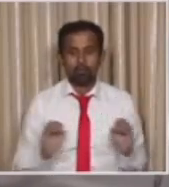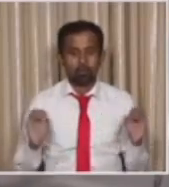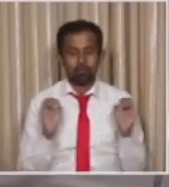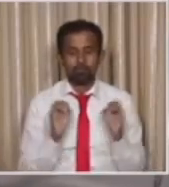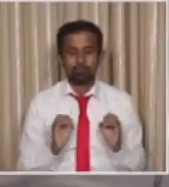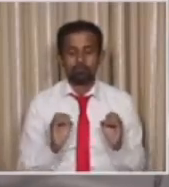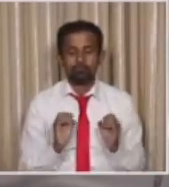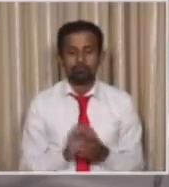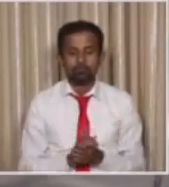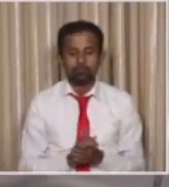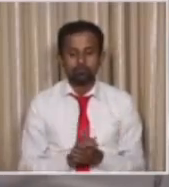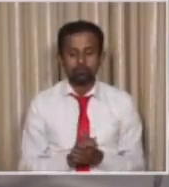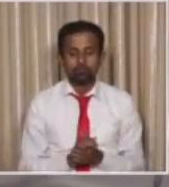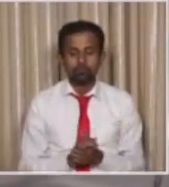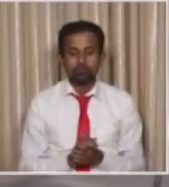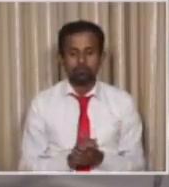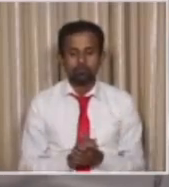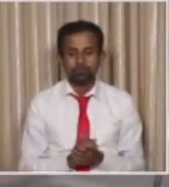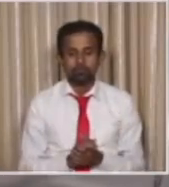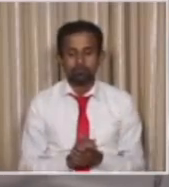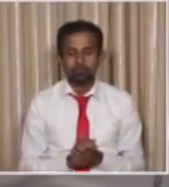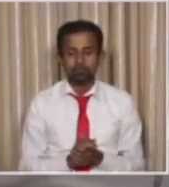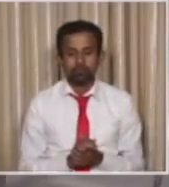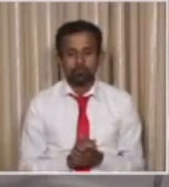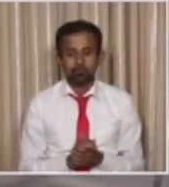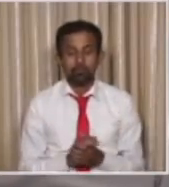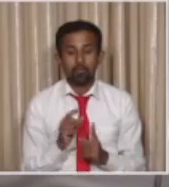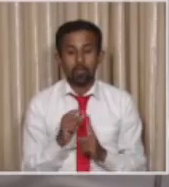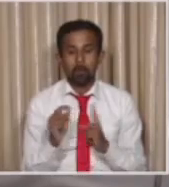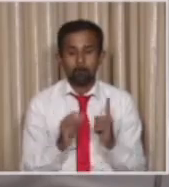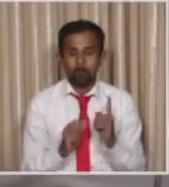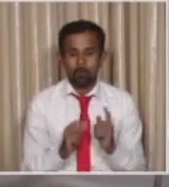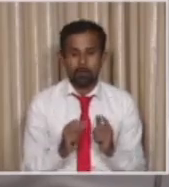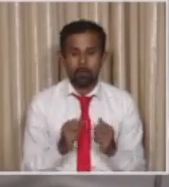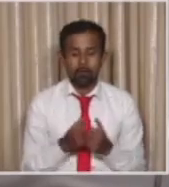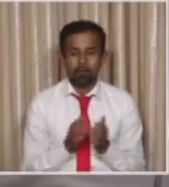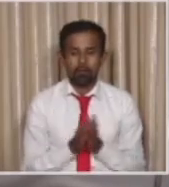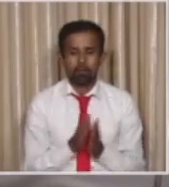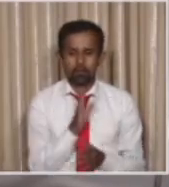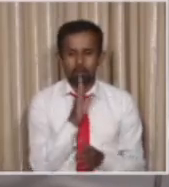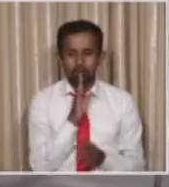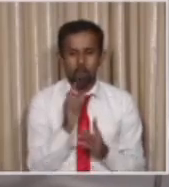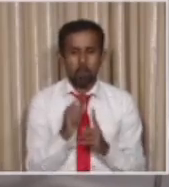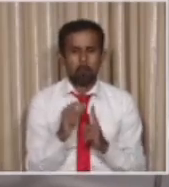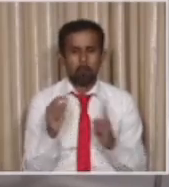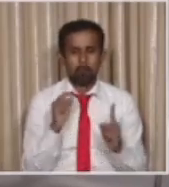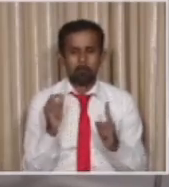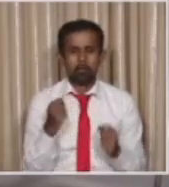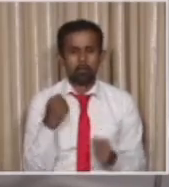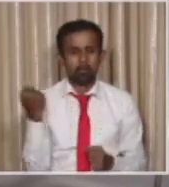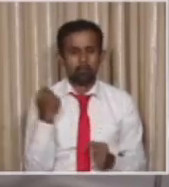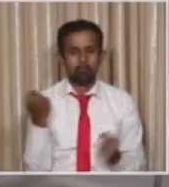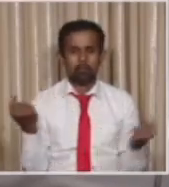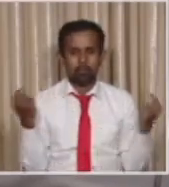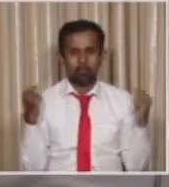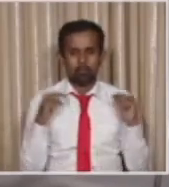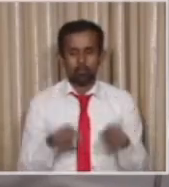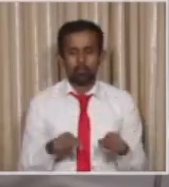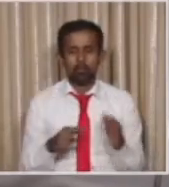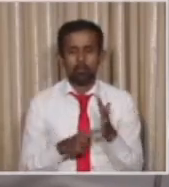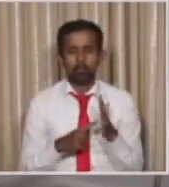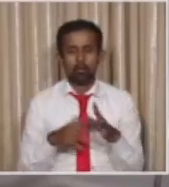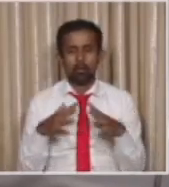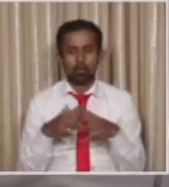वाणिने गरु मूलाश्रारूढ़ मंत्रीतुमनि अभी सामान्य पार्लिमेंटु रस्वेन्ने नीति